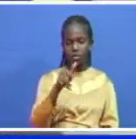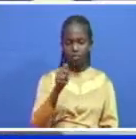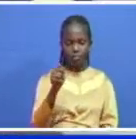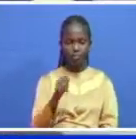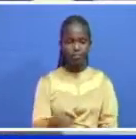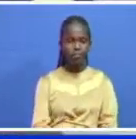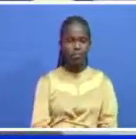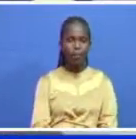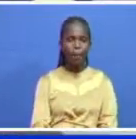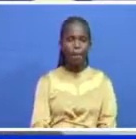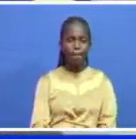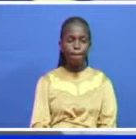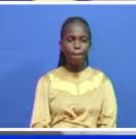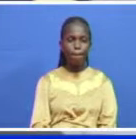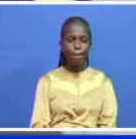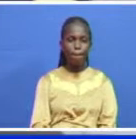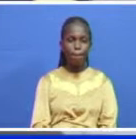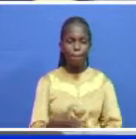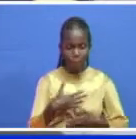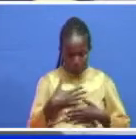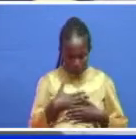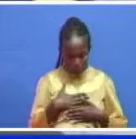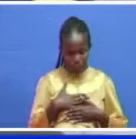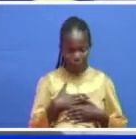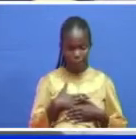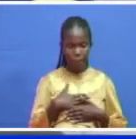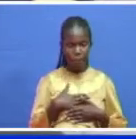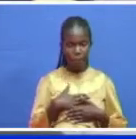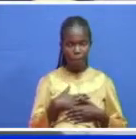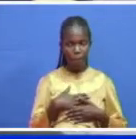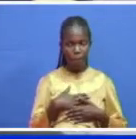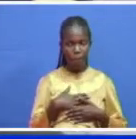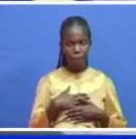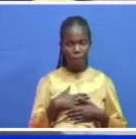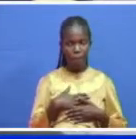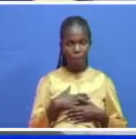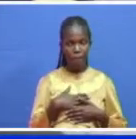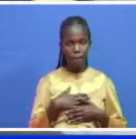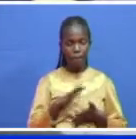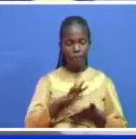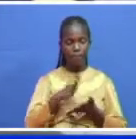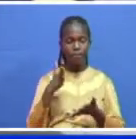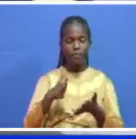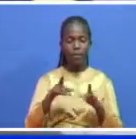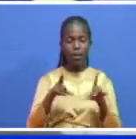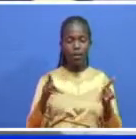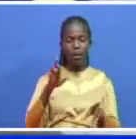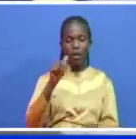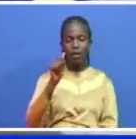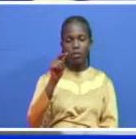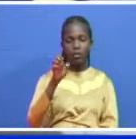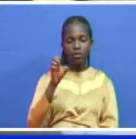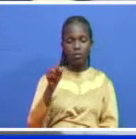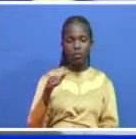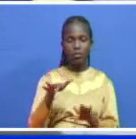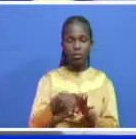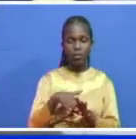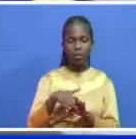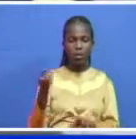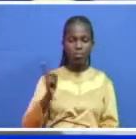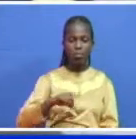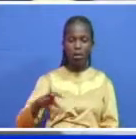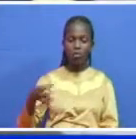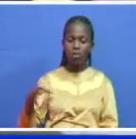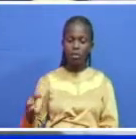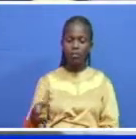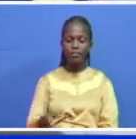Sakaja, in regard to doubling or increasing land rates within the county of